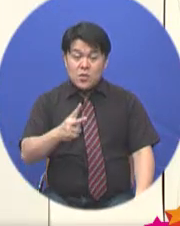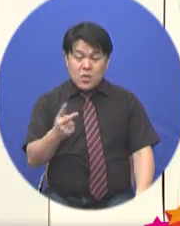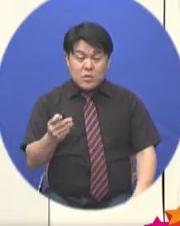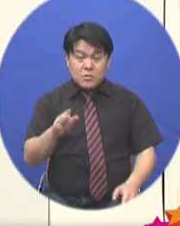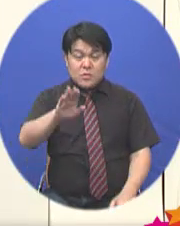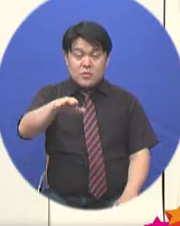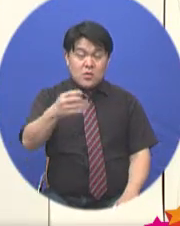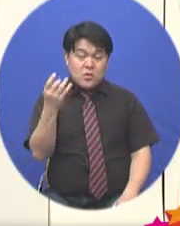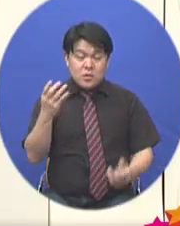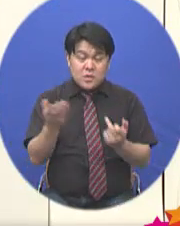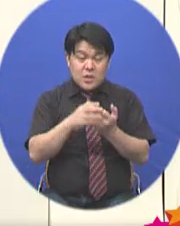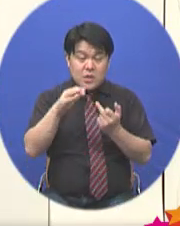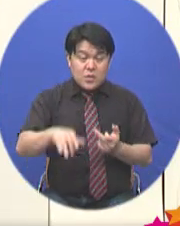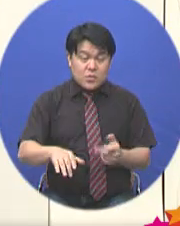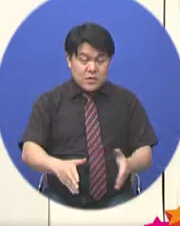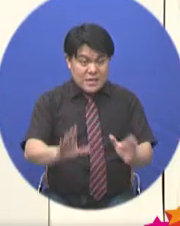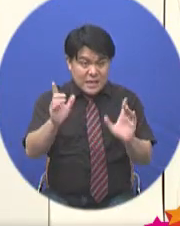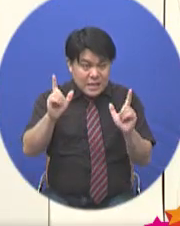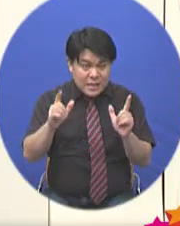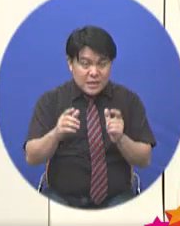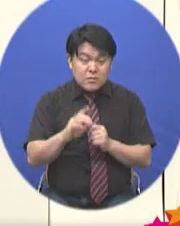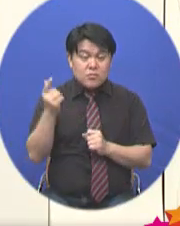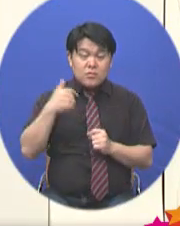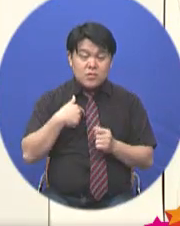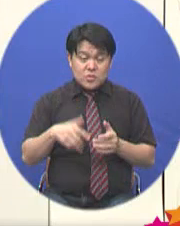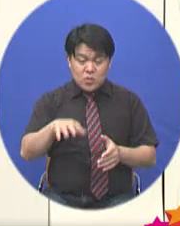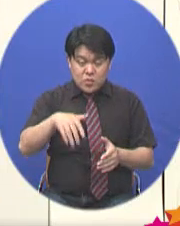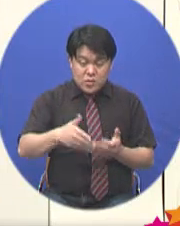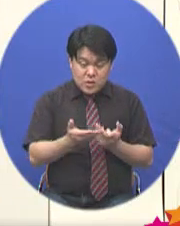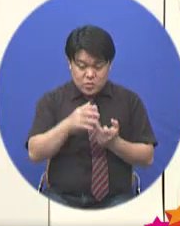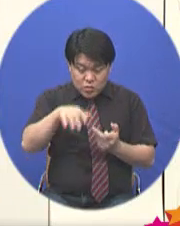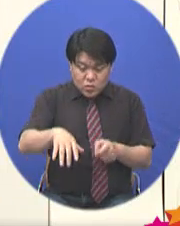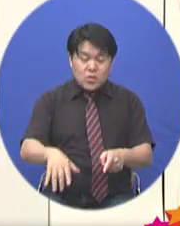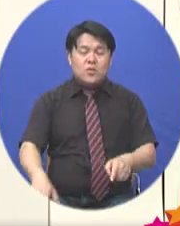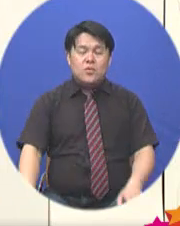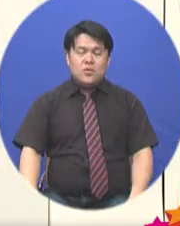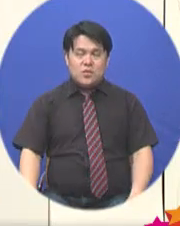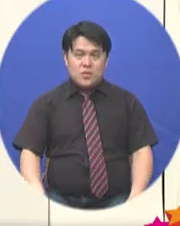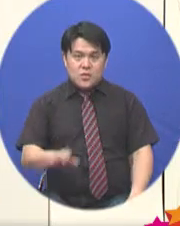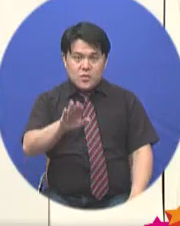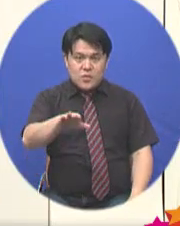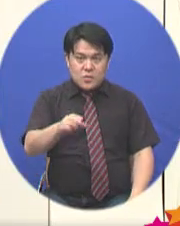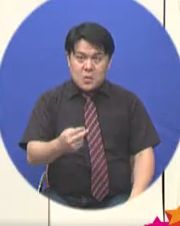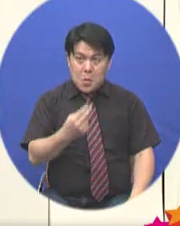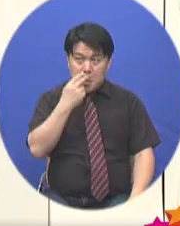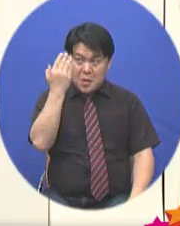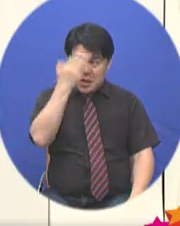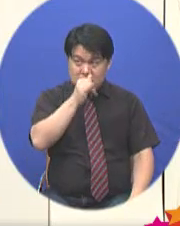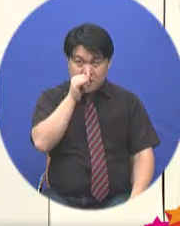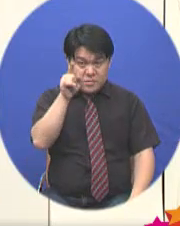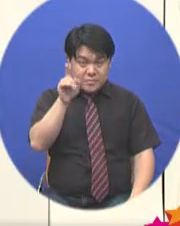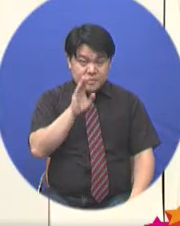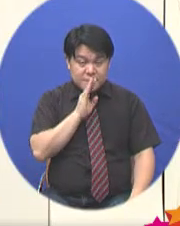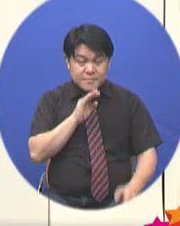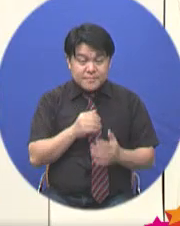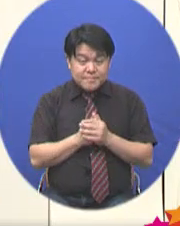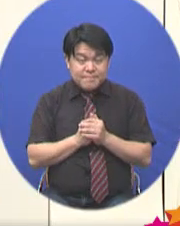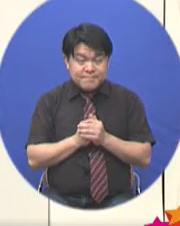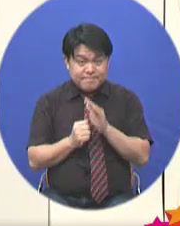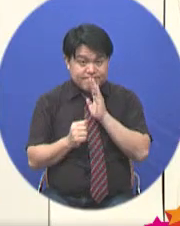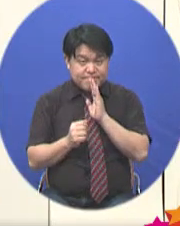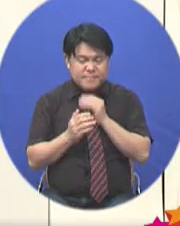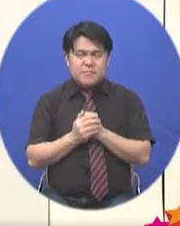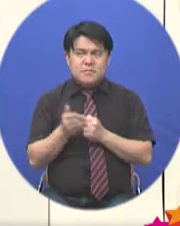제주도, 그럼 본래 제주도는 아니시죠? 아니, 제주도입니다. 제주도인데, 아, 제주도인데 공기가 좋으니까.